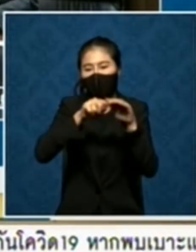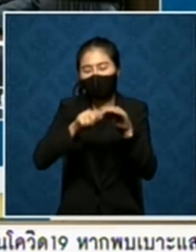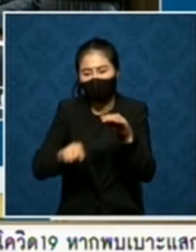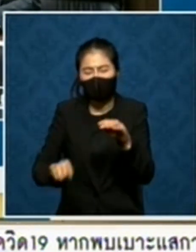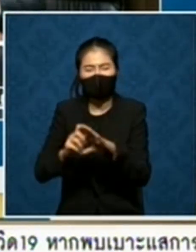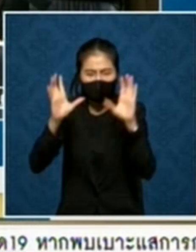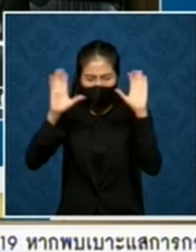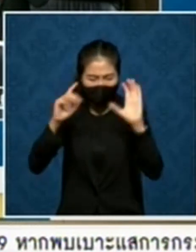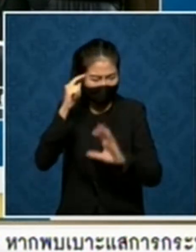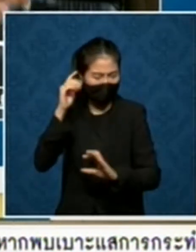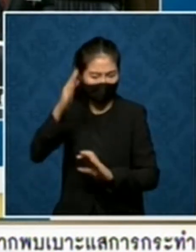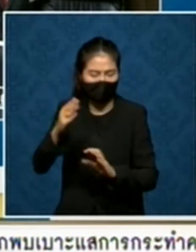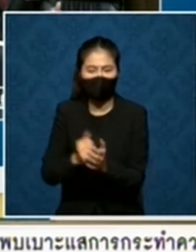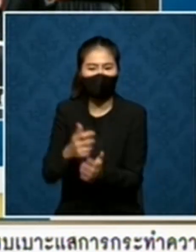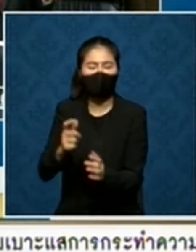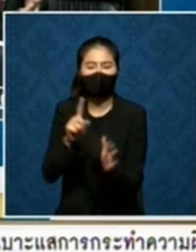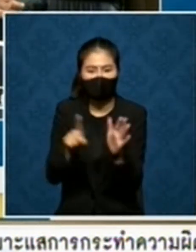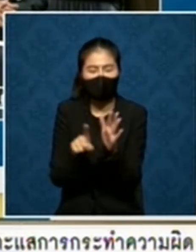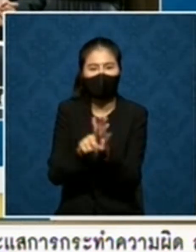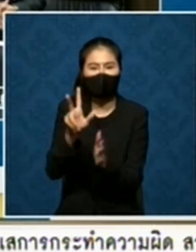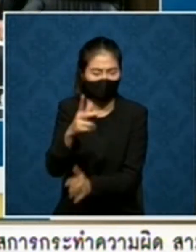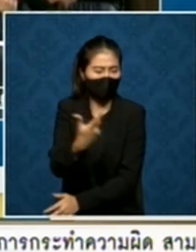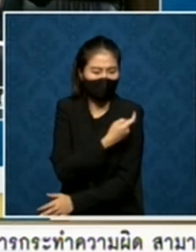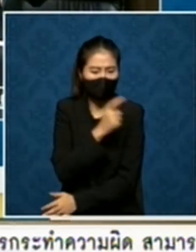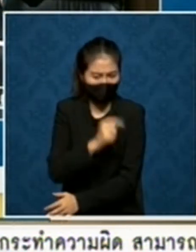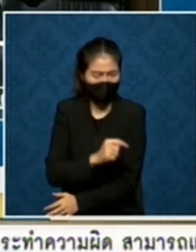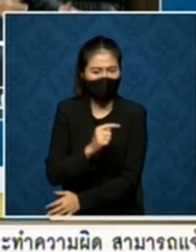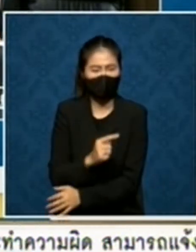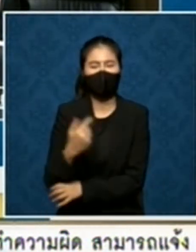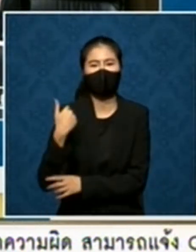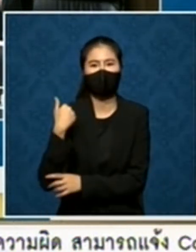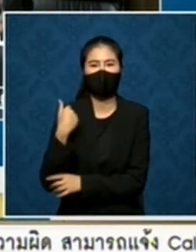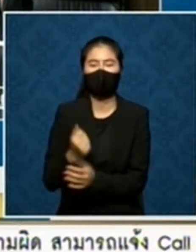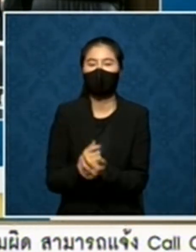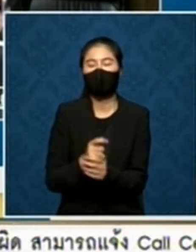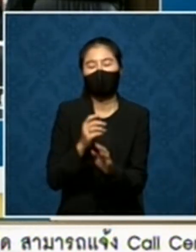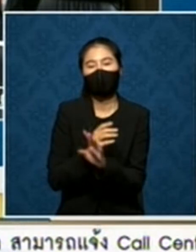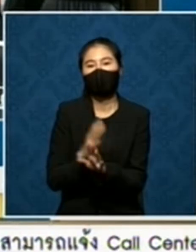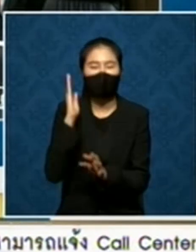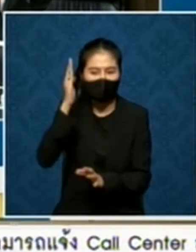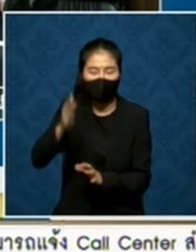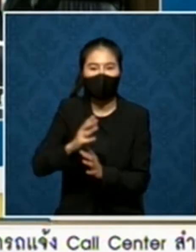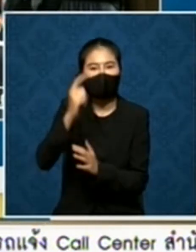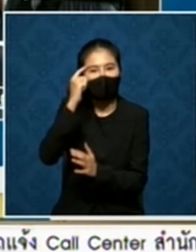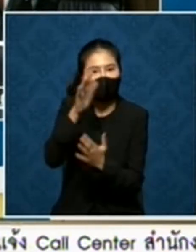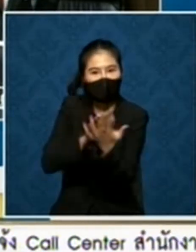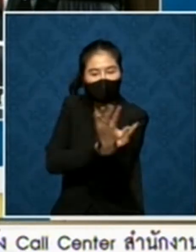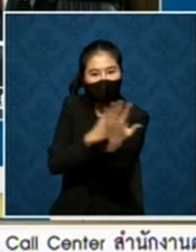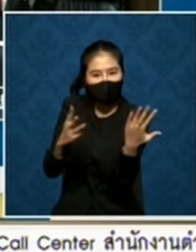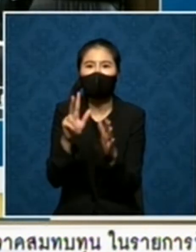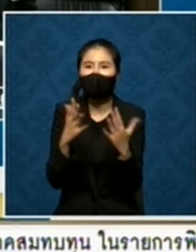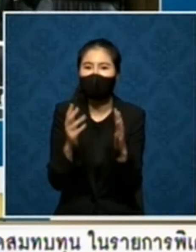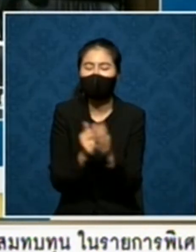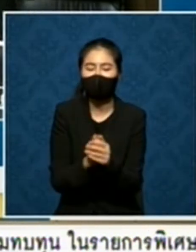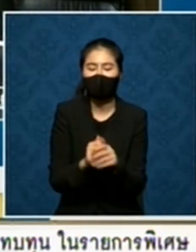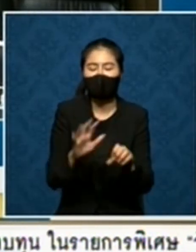ผมก็กลับเรียนท่านประธานว่าท่านประธานต้องช่วยวางแผนเรื่องนี้แล้วสำหรับพวกเรา คนทำงานในสภาทั้งหมดไม่ใช่เฉพาะสมาชิกนะครับ